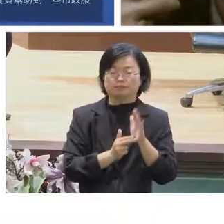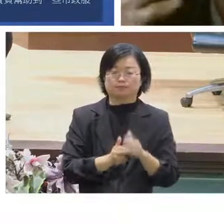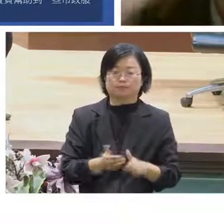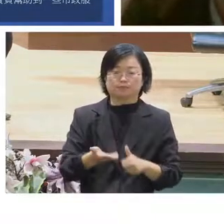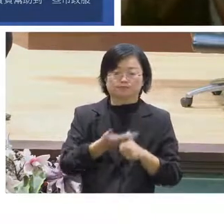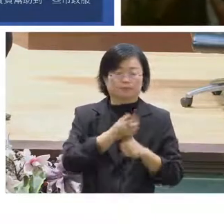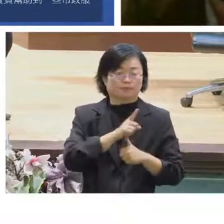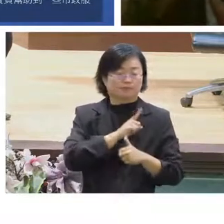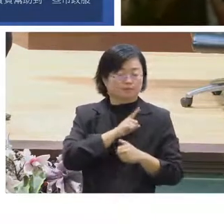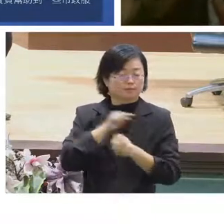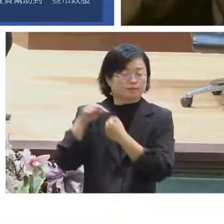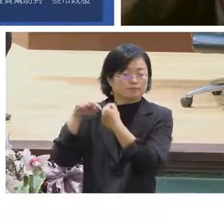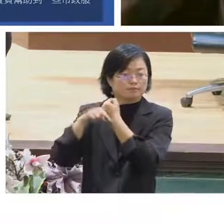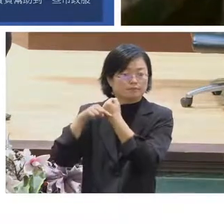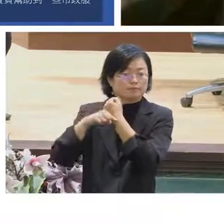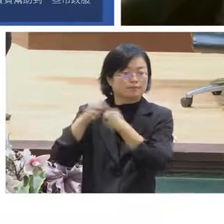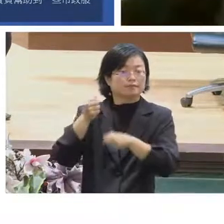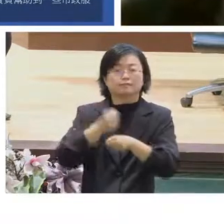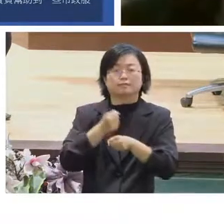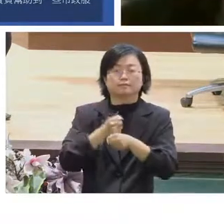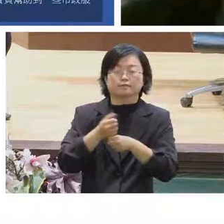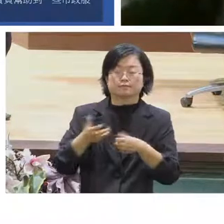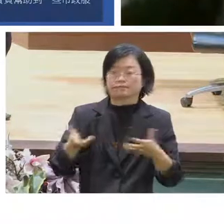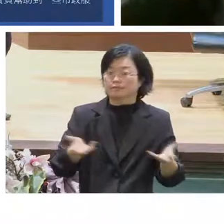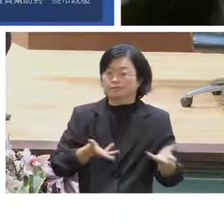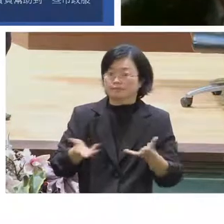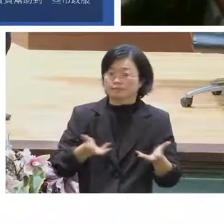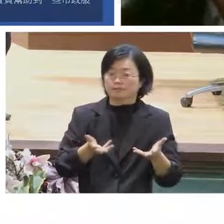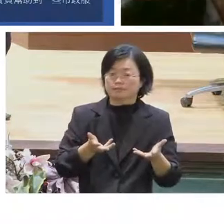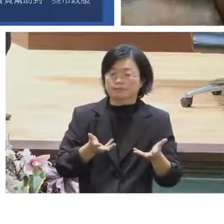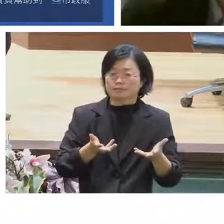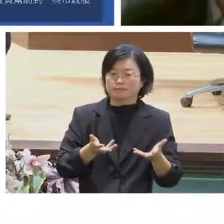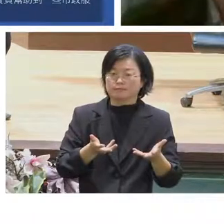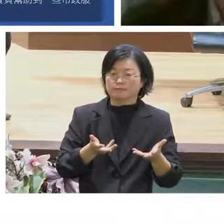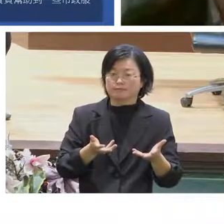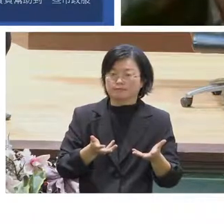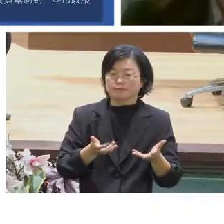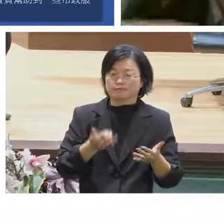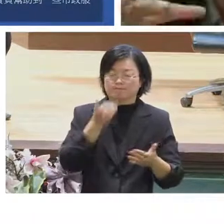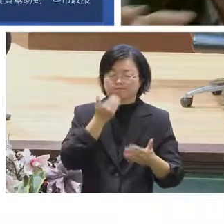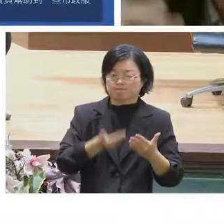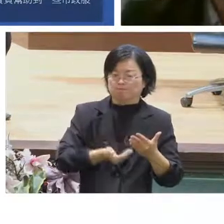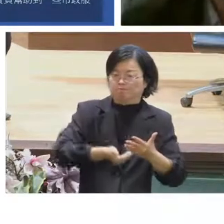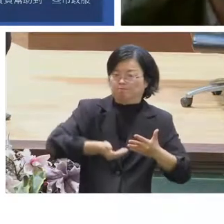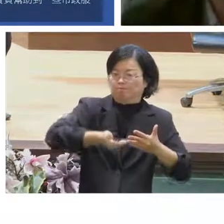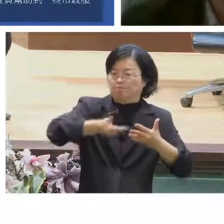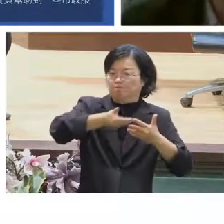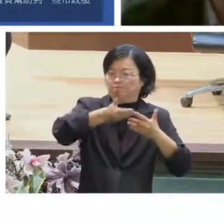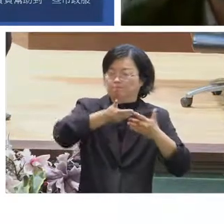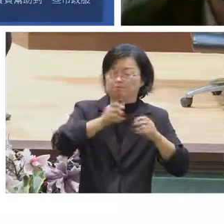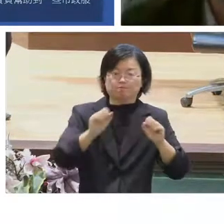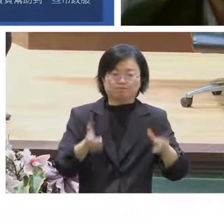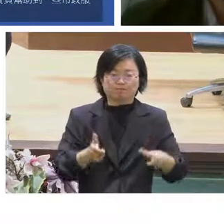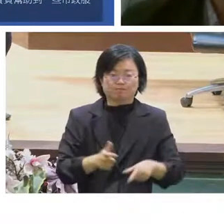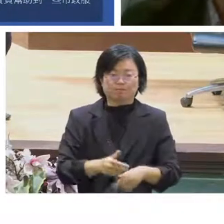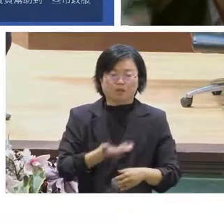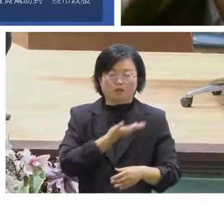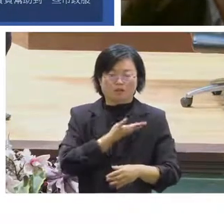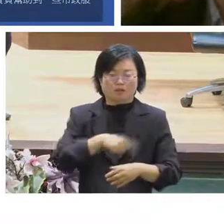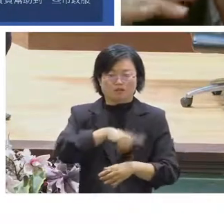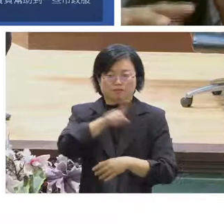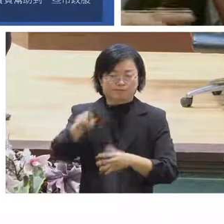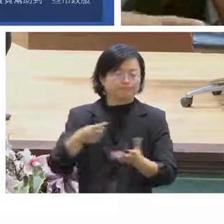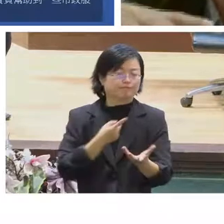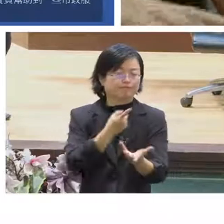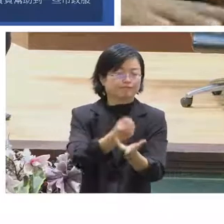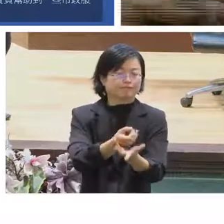己的研究工作变成 不同的层次可以让公众参与的方式